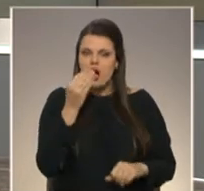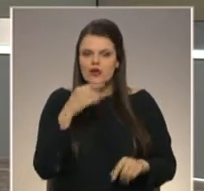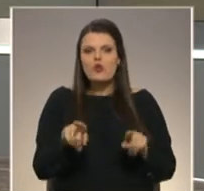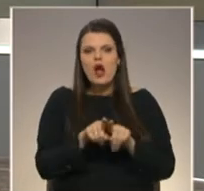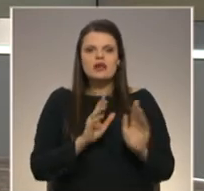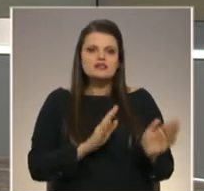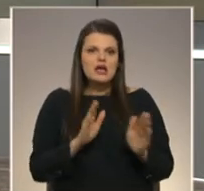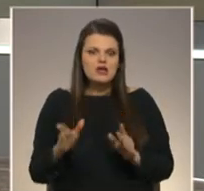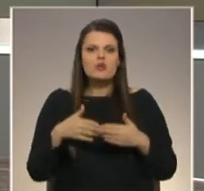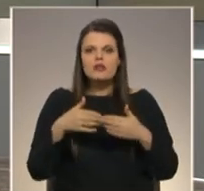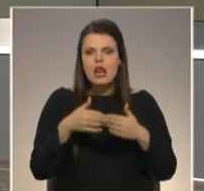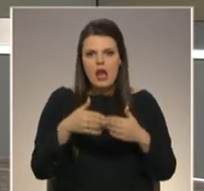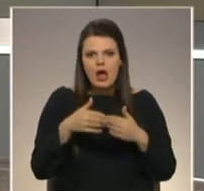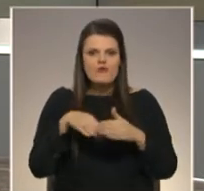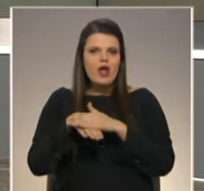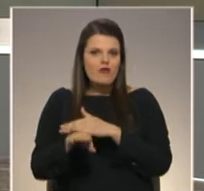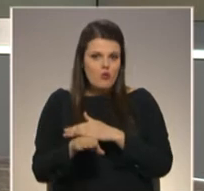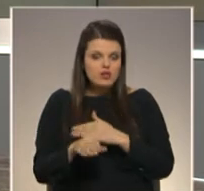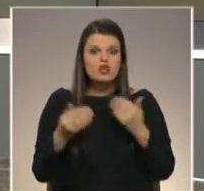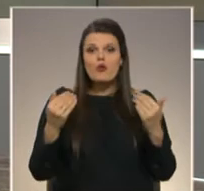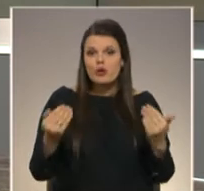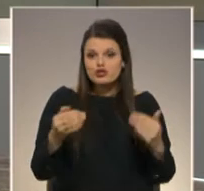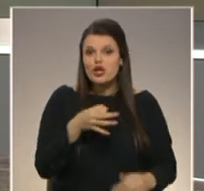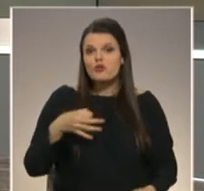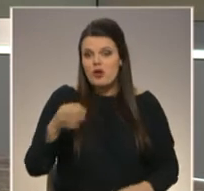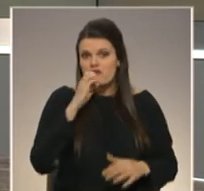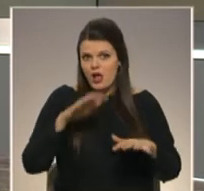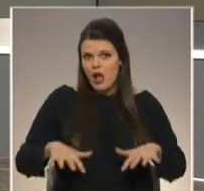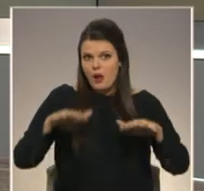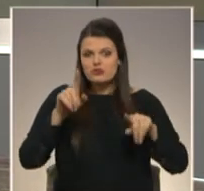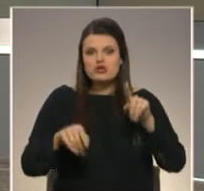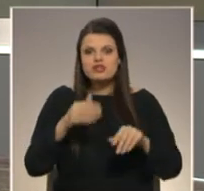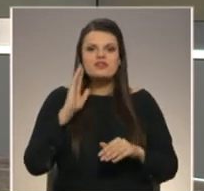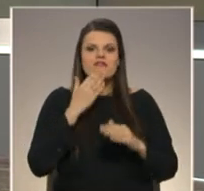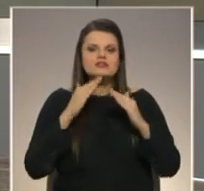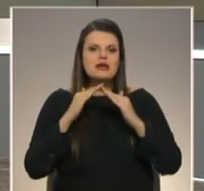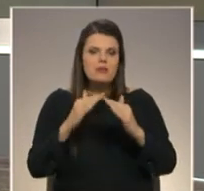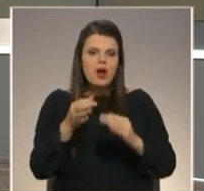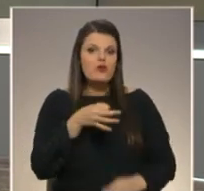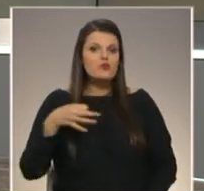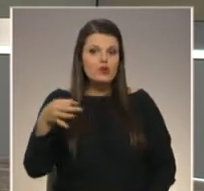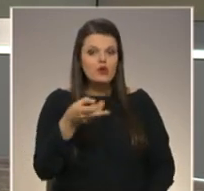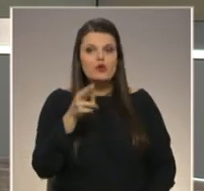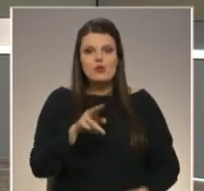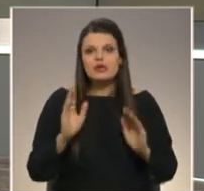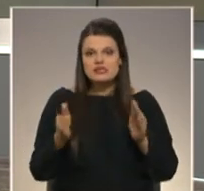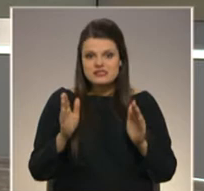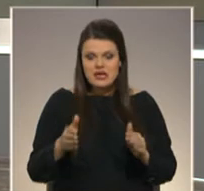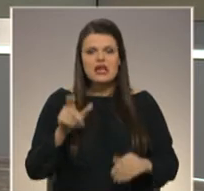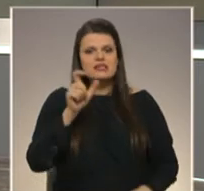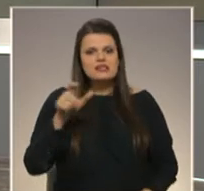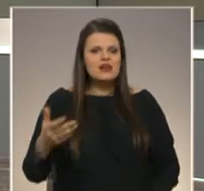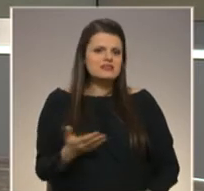arī sagatavot laivas evakuācijai. Pašlaik novadā aplūduši daži vasarnīcu rajoni un ceļi, cilvēku dzīvībai briesmas